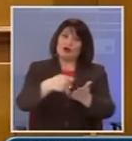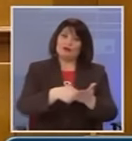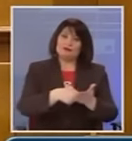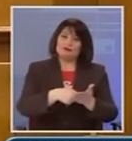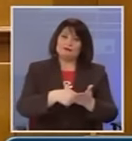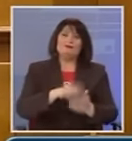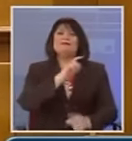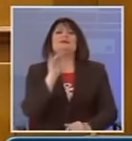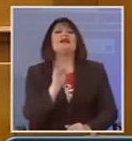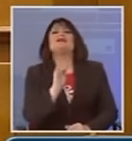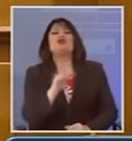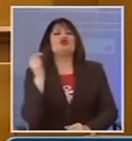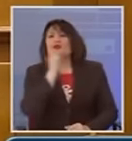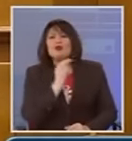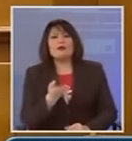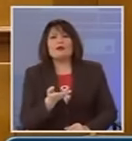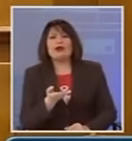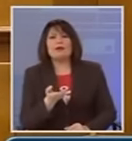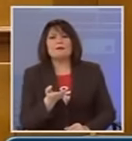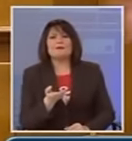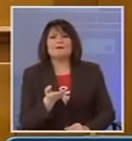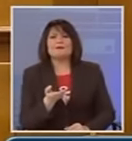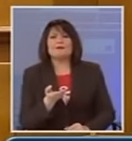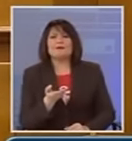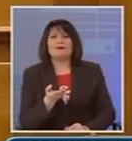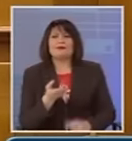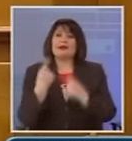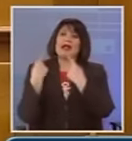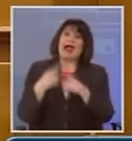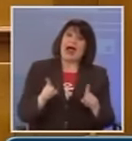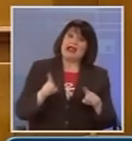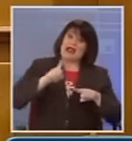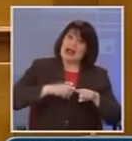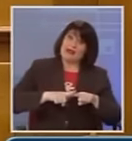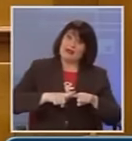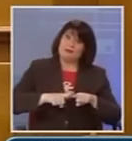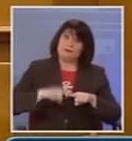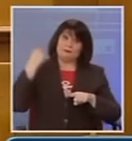Να σας ρωτήσω κάτι, κύριε Πρωθυπουργέ. Άλλη ήταν η πατρίδα μας τότε, κύριε Τσίπρα?